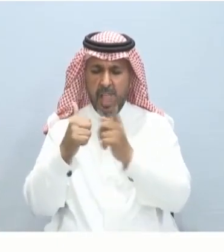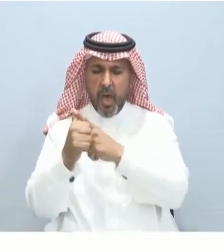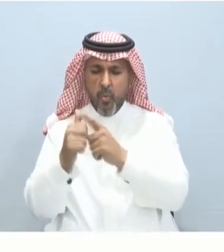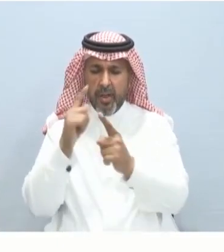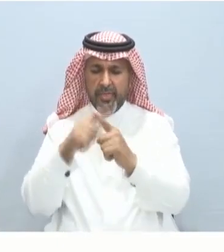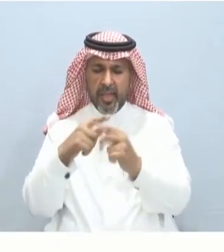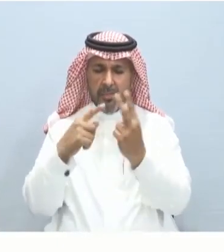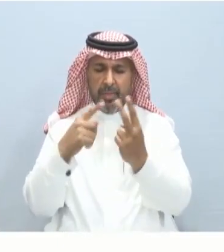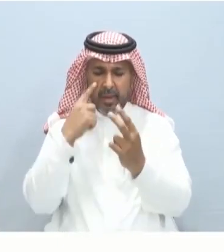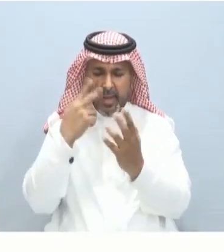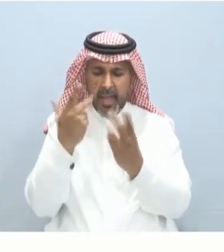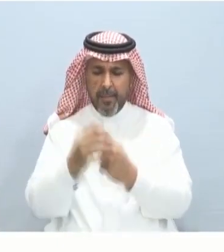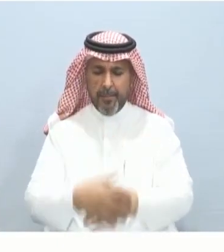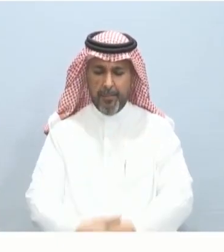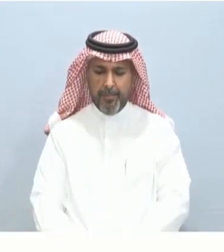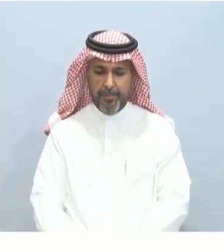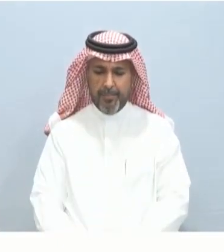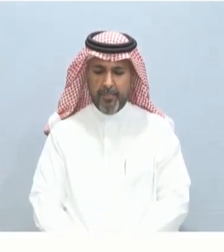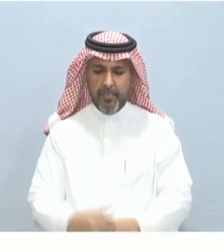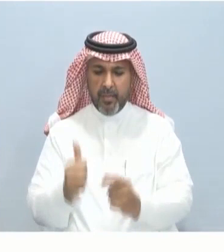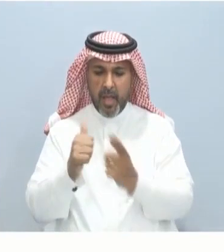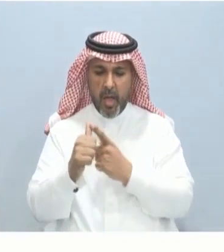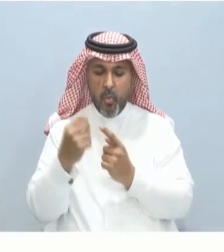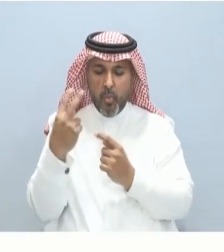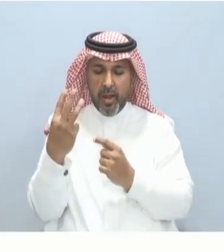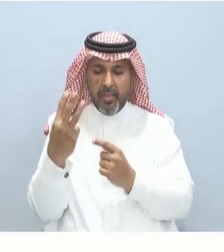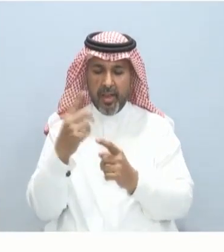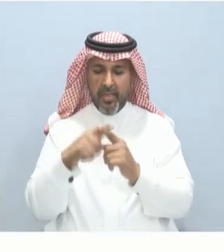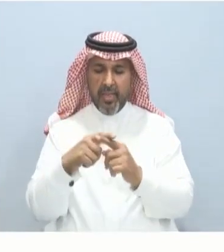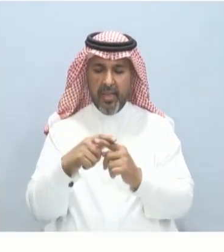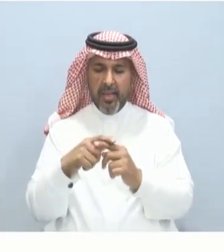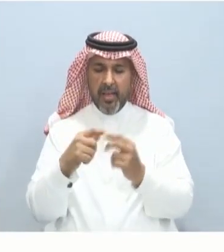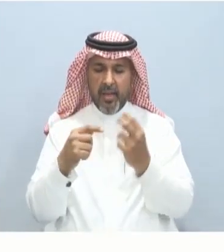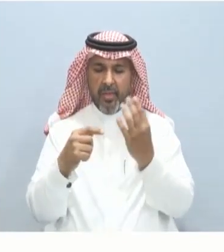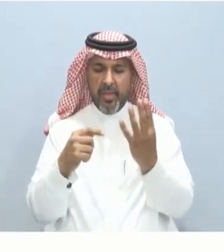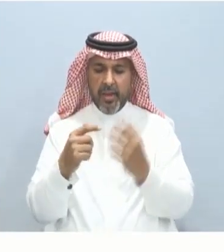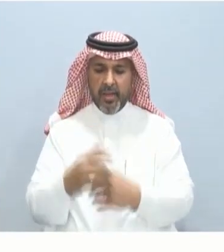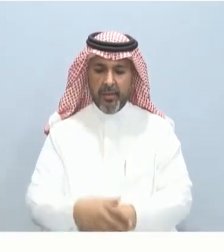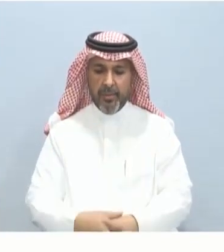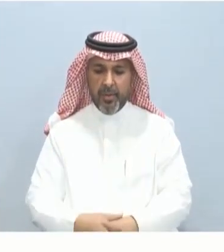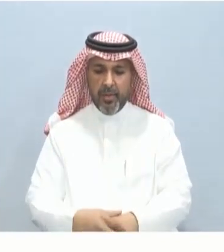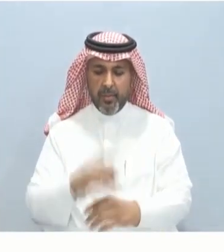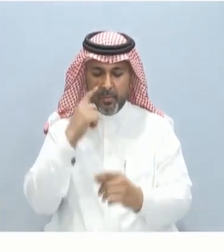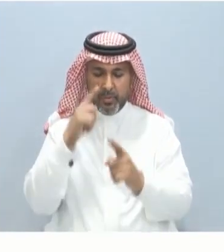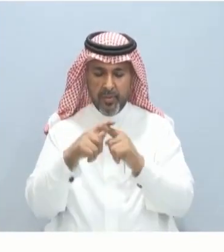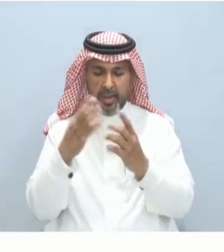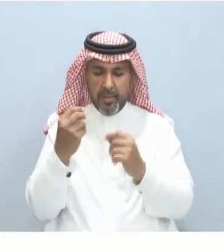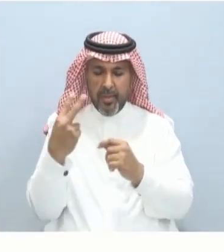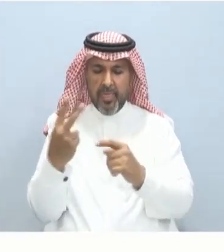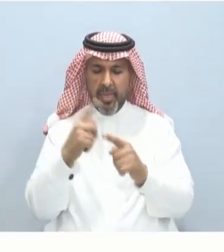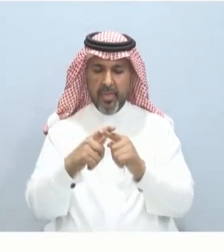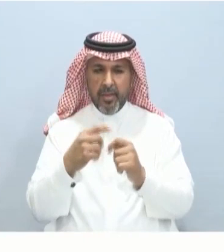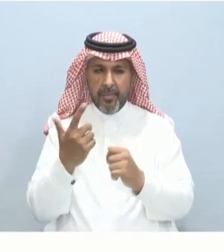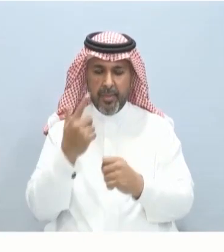الاول في الثاني الاول ثلاثه سين والثاني عباره عن اربعه نوجد حاصل الضرب يساوي